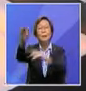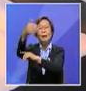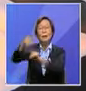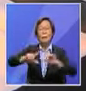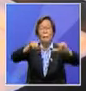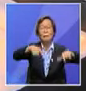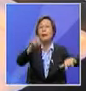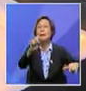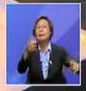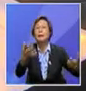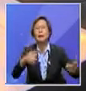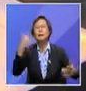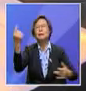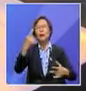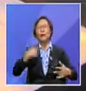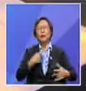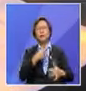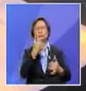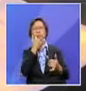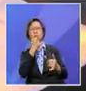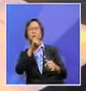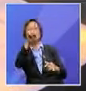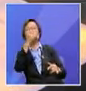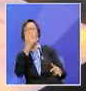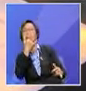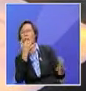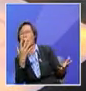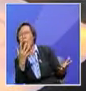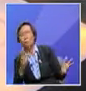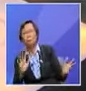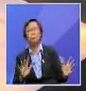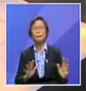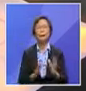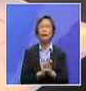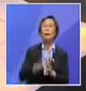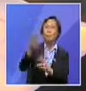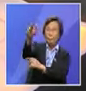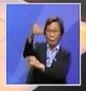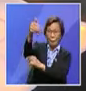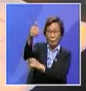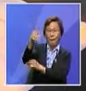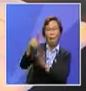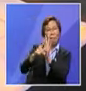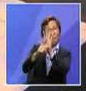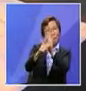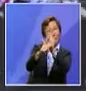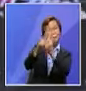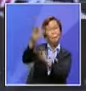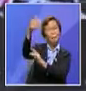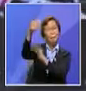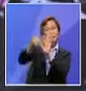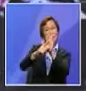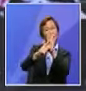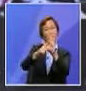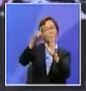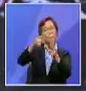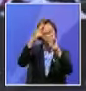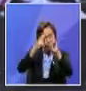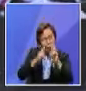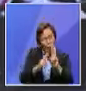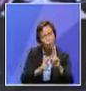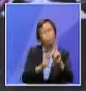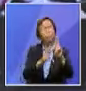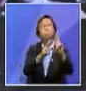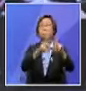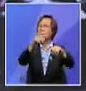diletakkan? Selalu kita satu kesilapan dia begini, ya. Bendera sebagai lambang, dia harus dimuliakan